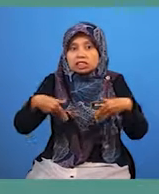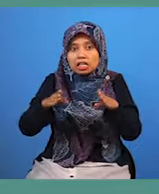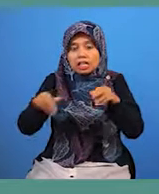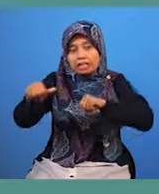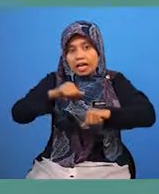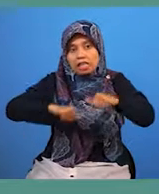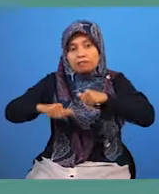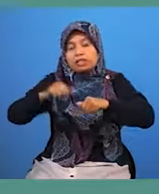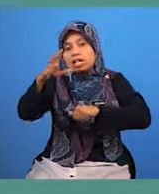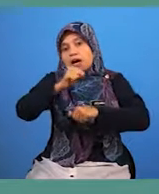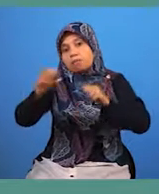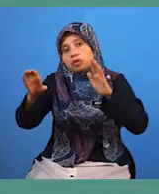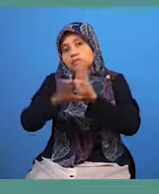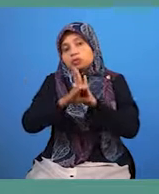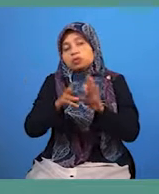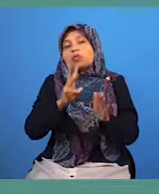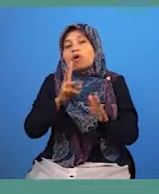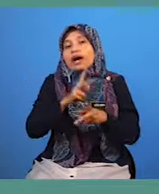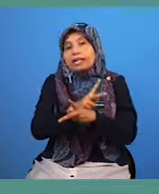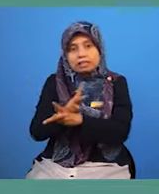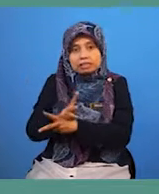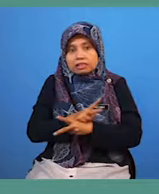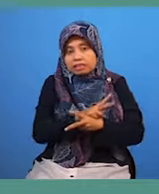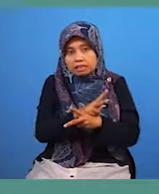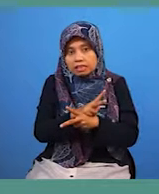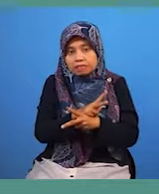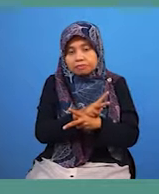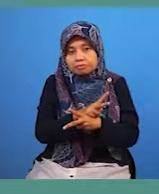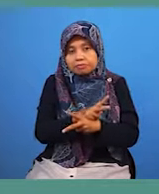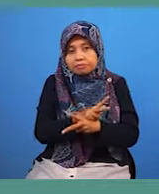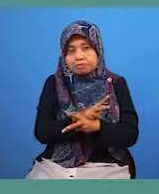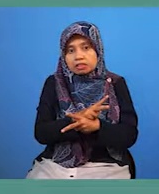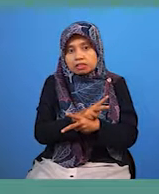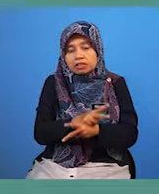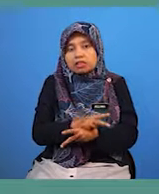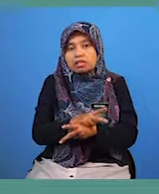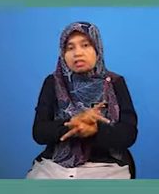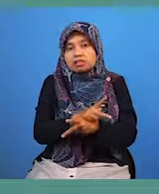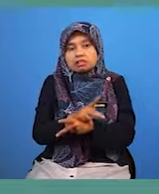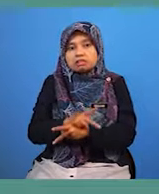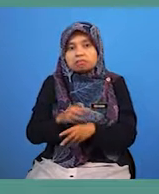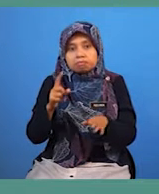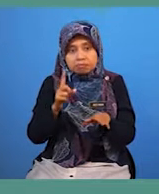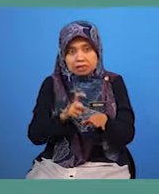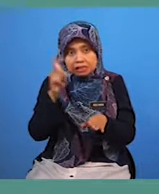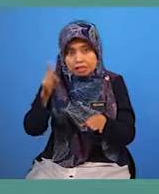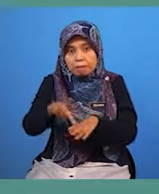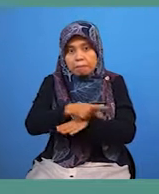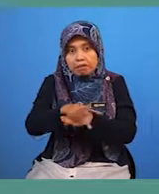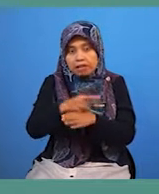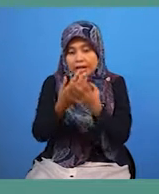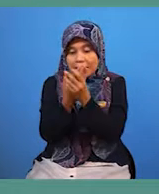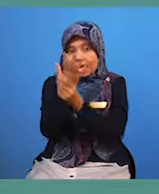aktiviti mengambil sampel air ternakan. Antaranya adalah pelajar perlulah memakai sarung